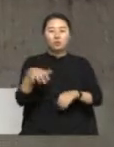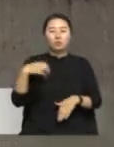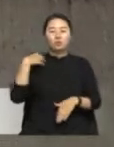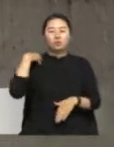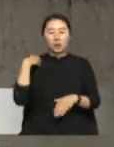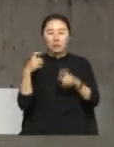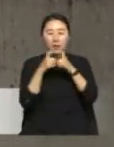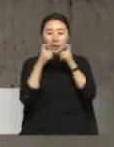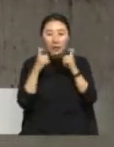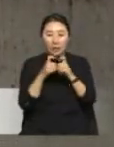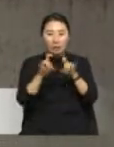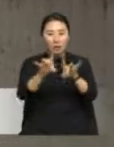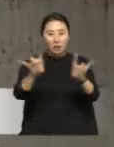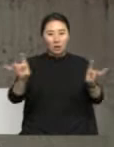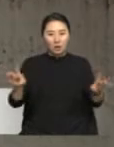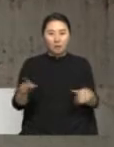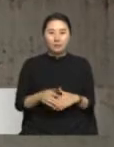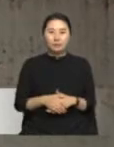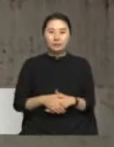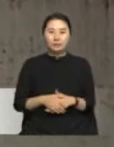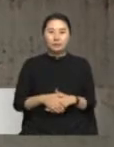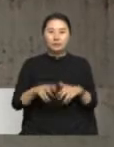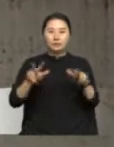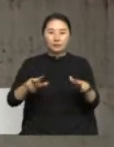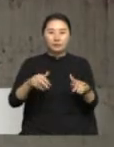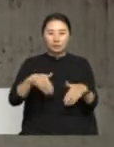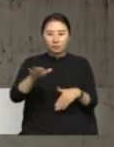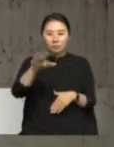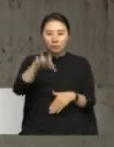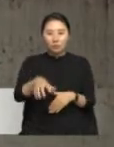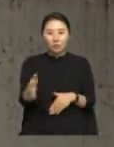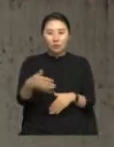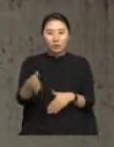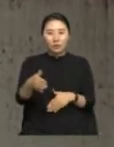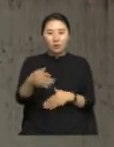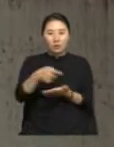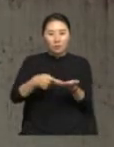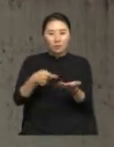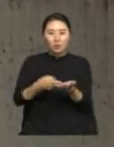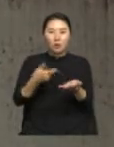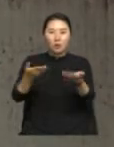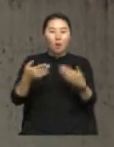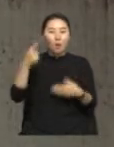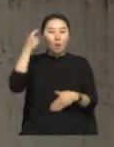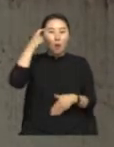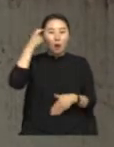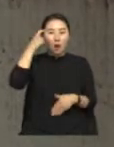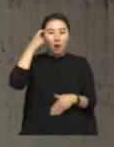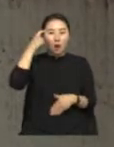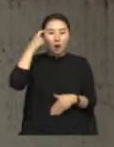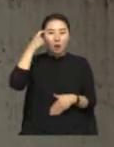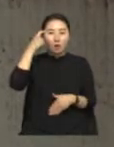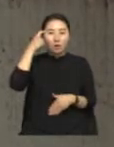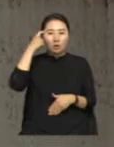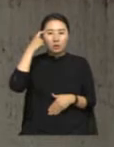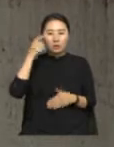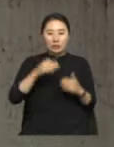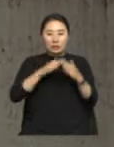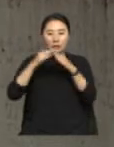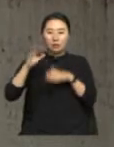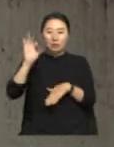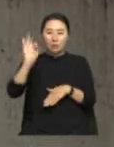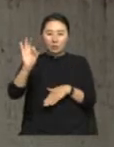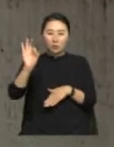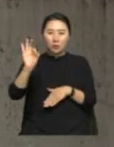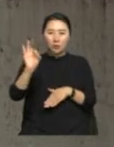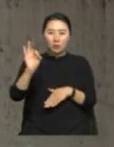했어요. 개인이 전부 다. 지금 이 갈 데가 없으니까 거기에 대한 보상을 해줘야 된다. 왜? 이사도 가려면 이사 비용이 도대체가